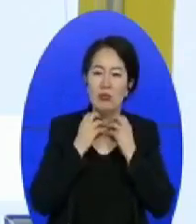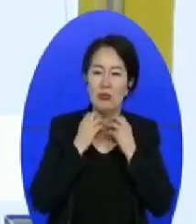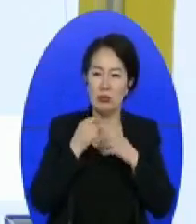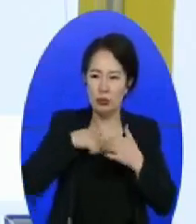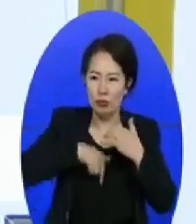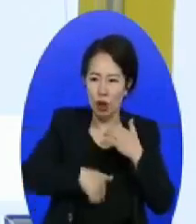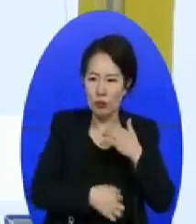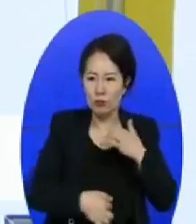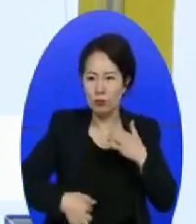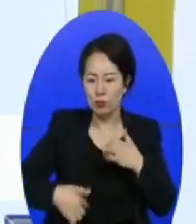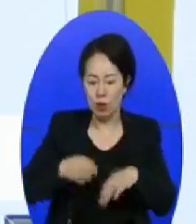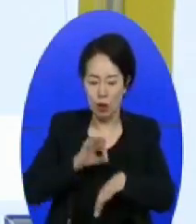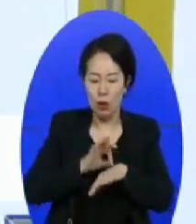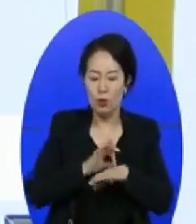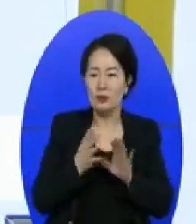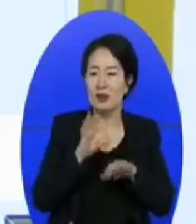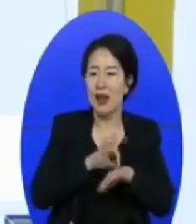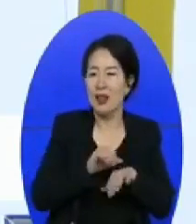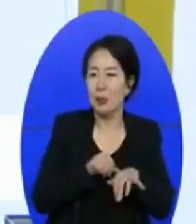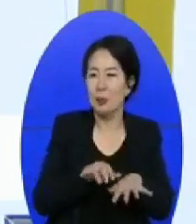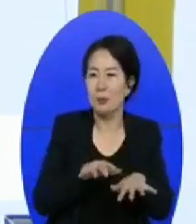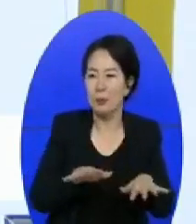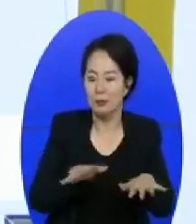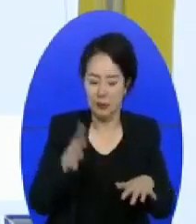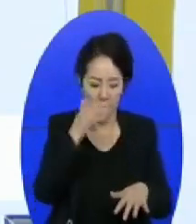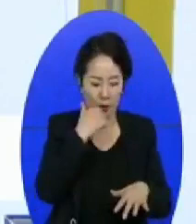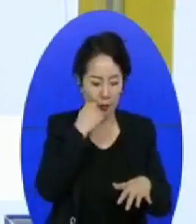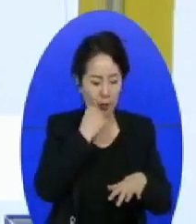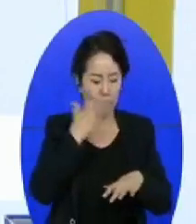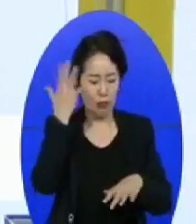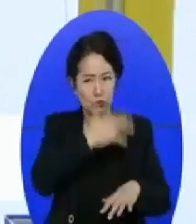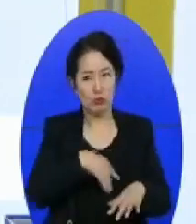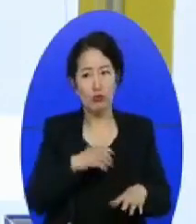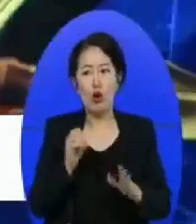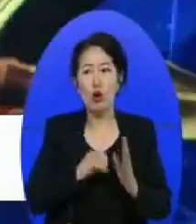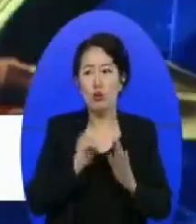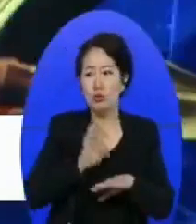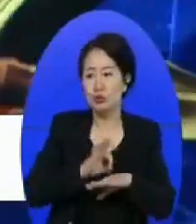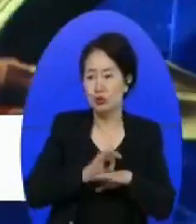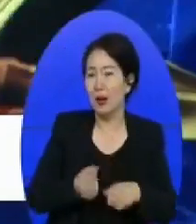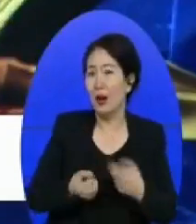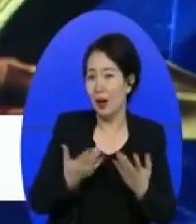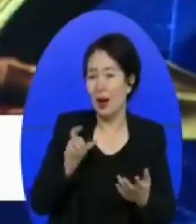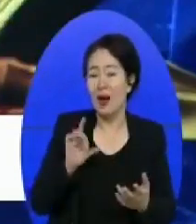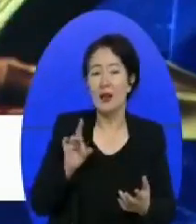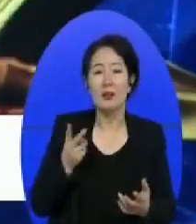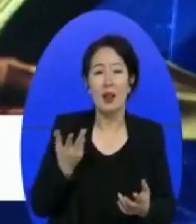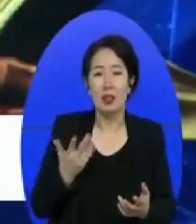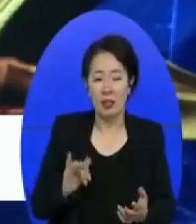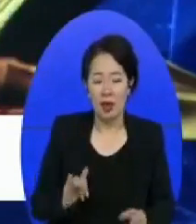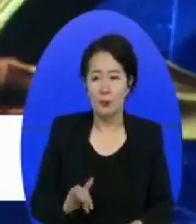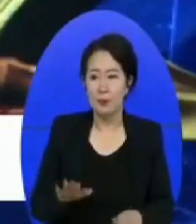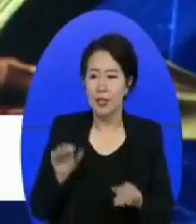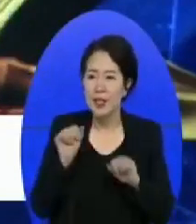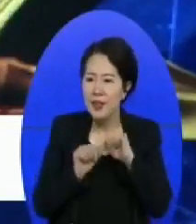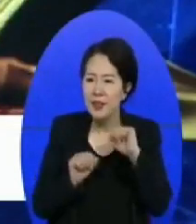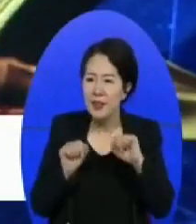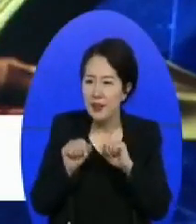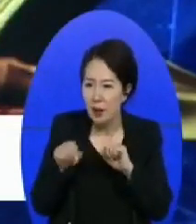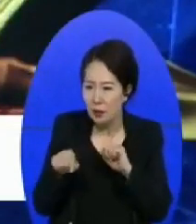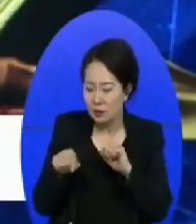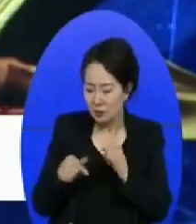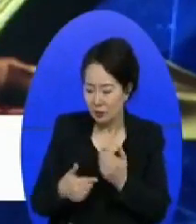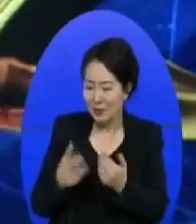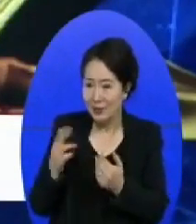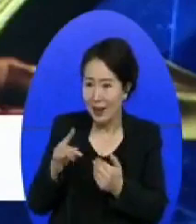дотор эрхнүүдэд халдварлах, инээсээ болоод биеийн ерөнхий хөвчлөл гарах эрсдэлтэй байхгүй юу. Нэрээ хүүхдийн дархлааг дэмжихэд хамгийн чухал нь